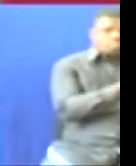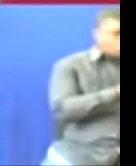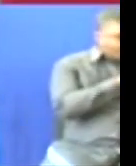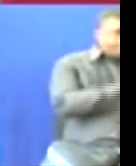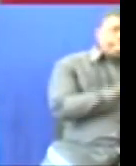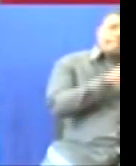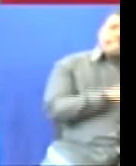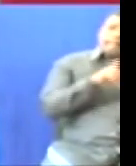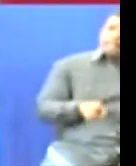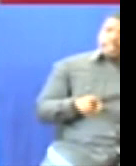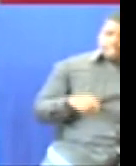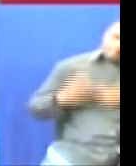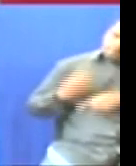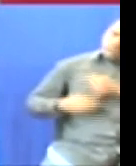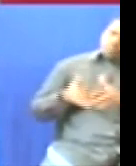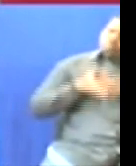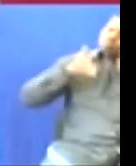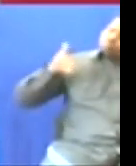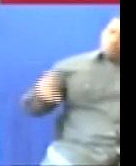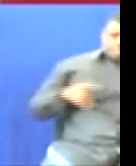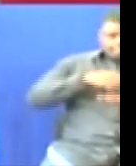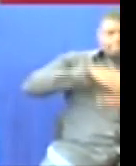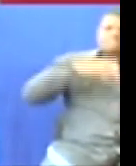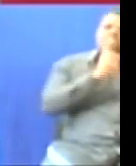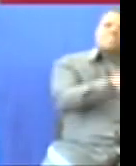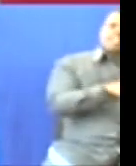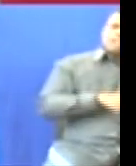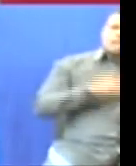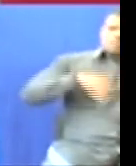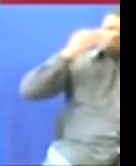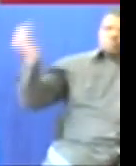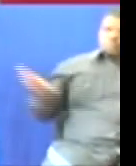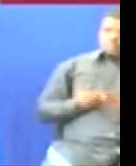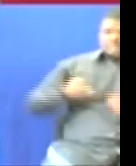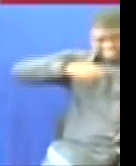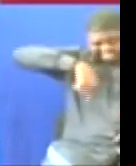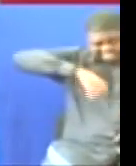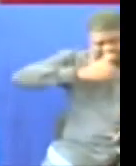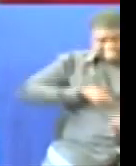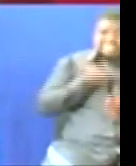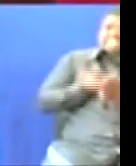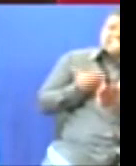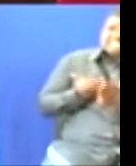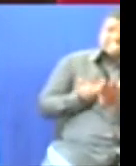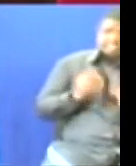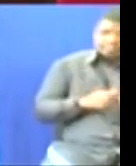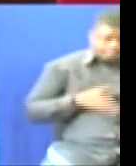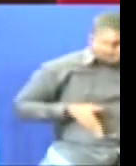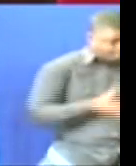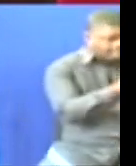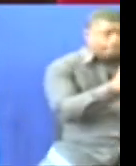Ni mradi mkubwa sana, na ule mradi ungeleta faida duniani kote. Sisi wote ni mashahidi, barabara za PPP